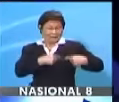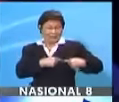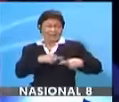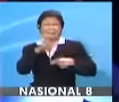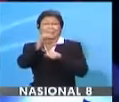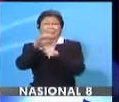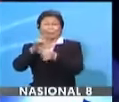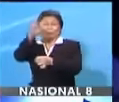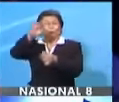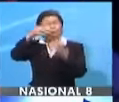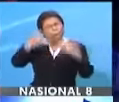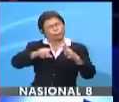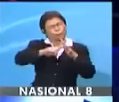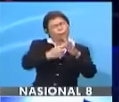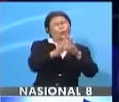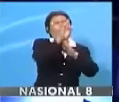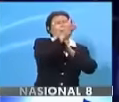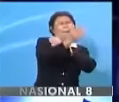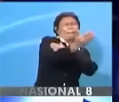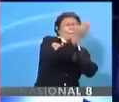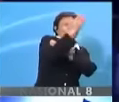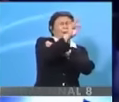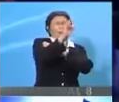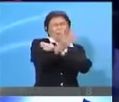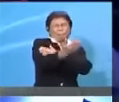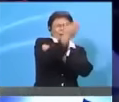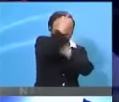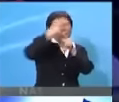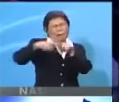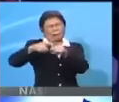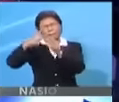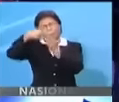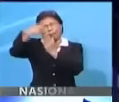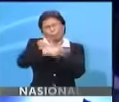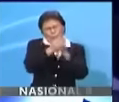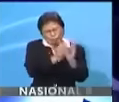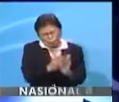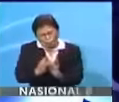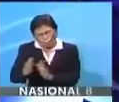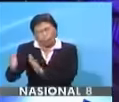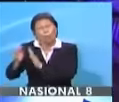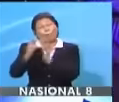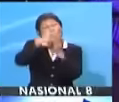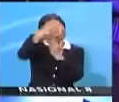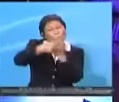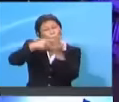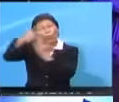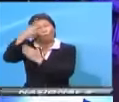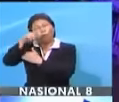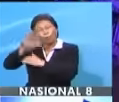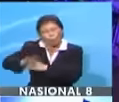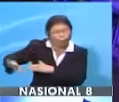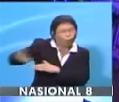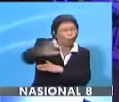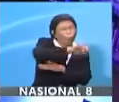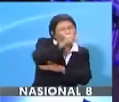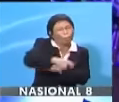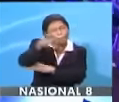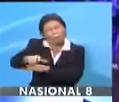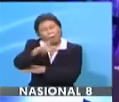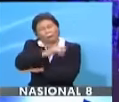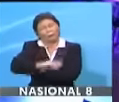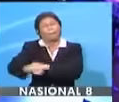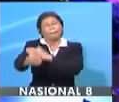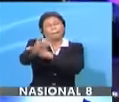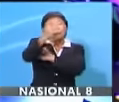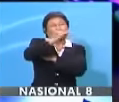telah pun bermula sejak jam 8 pagi tadi dengan pelbagai program yang telah disusun untuk orang ramai secara santai. Dari pagi tadi ada